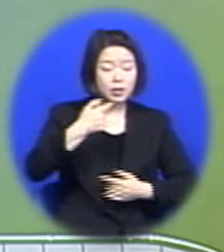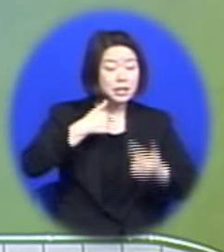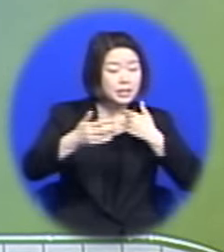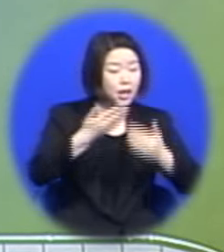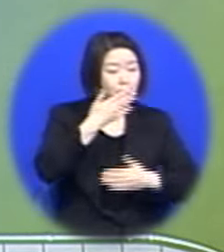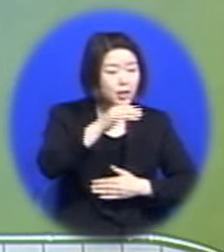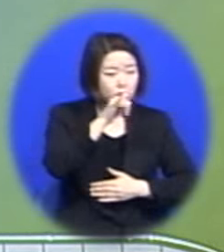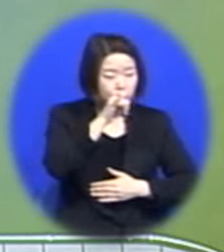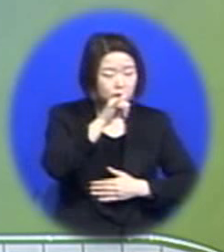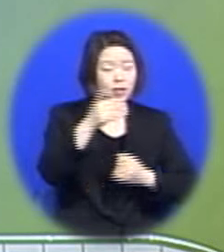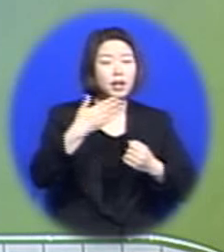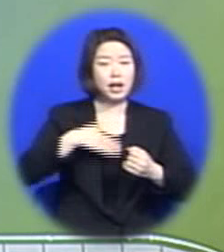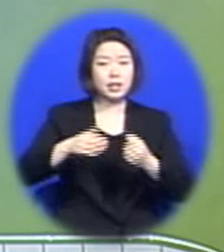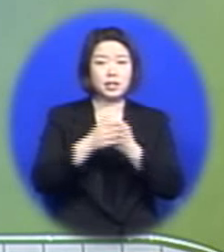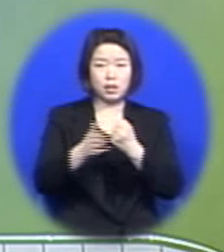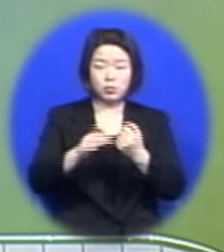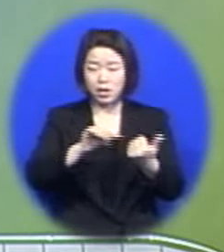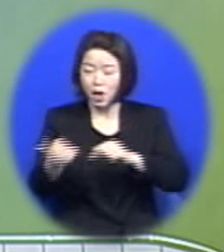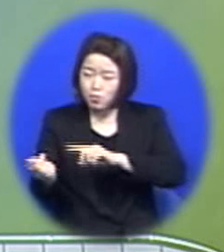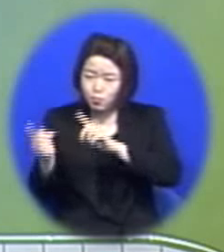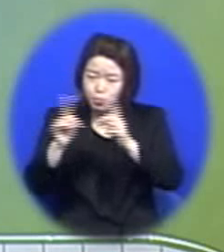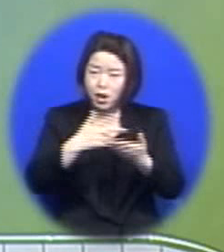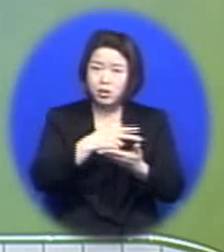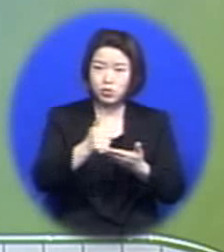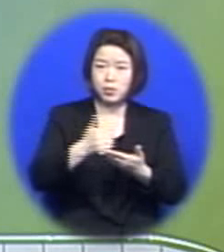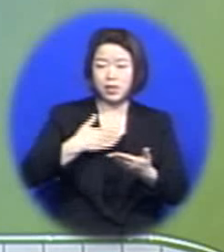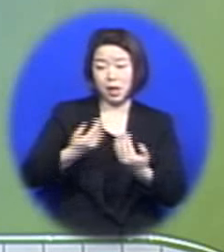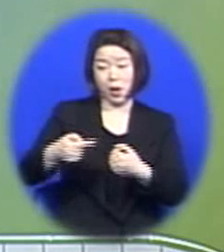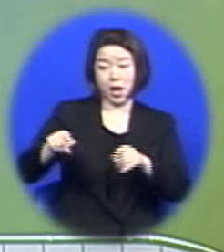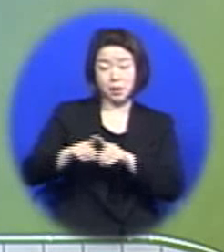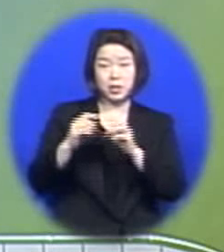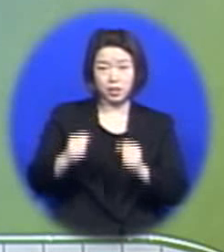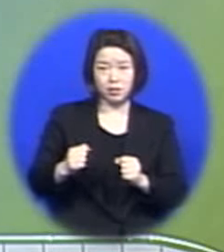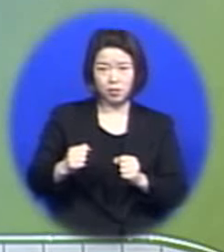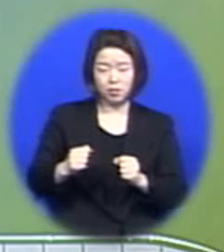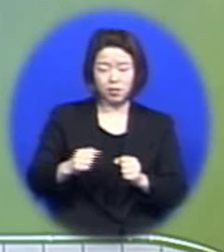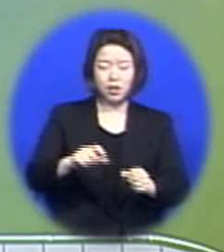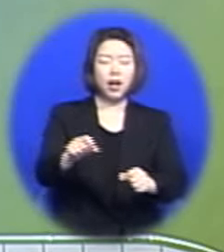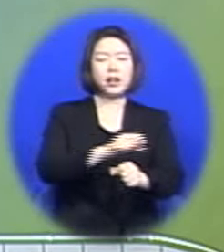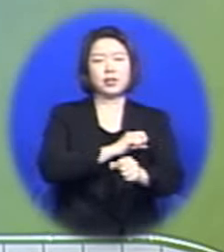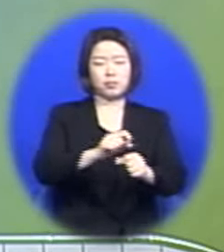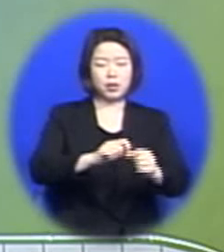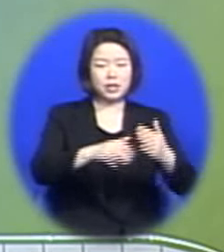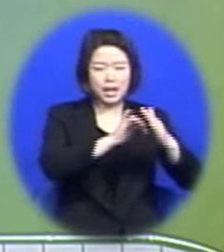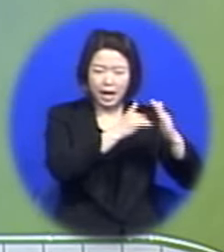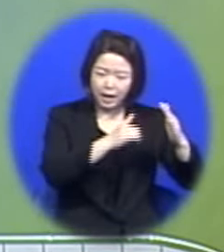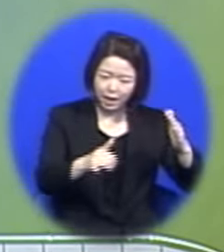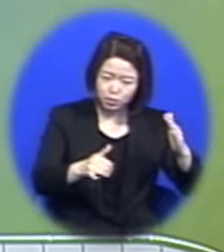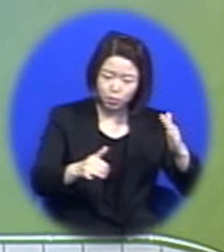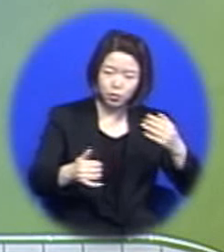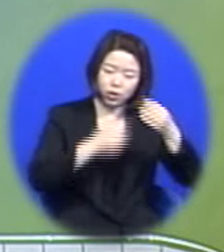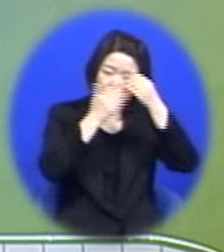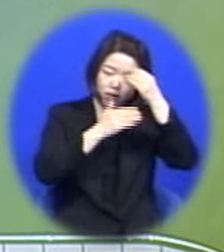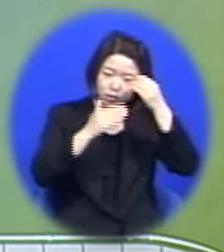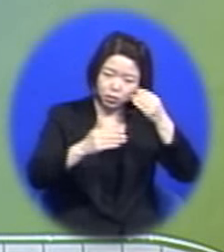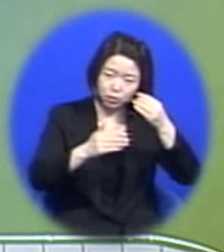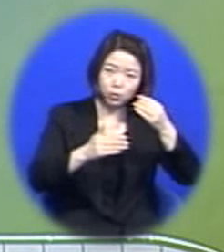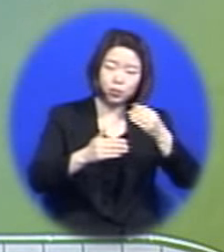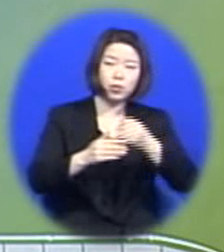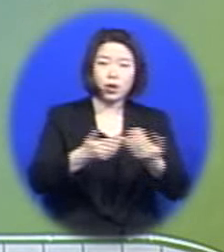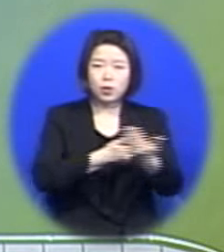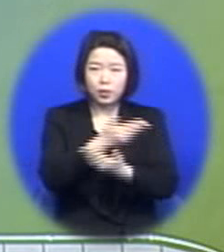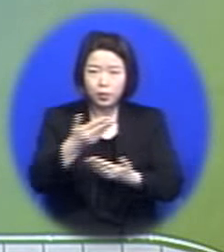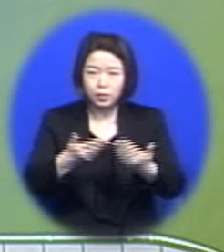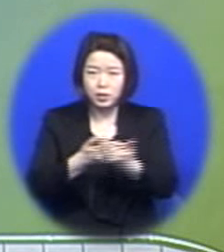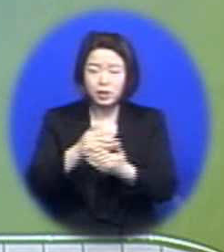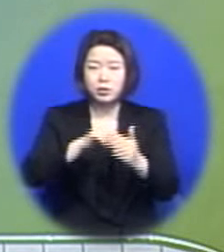거니까 부활의 주님이 나와 함께 계시다. 특히 가족들과 성도들과의 교제 속에서 여러분은 사람을